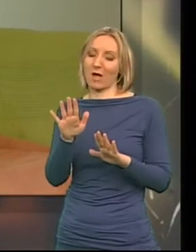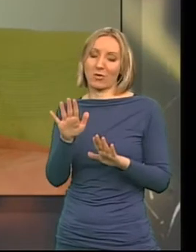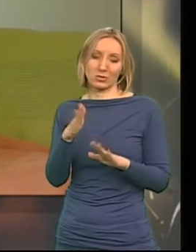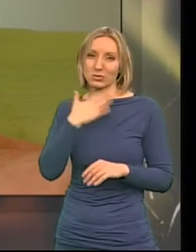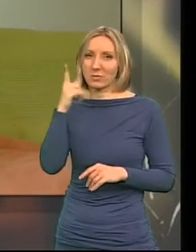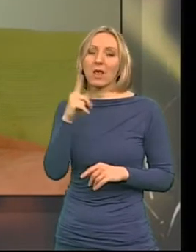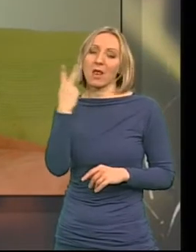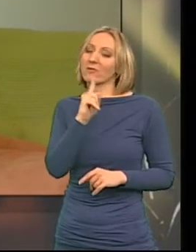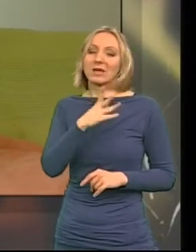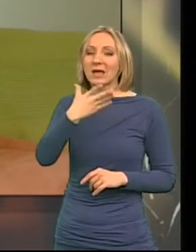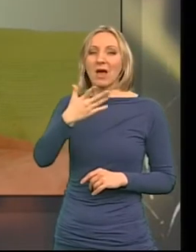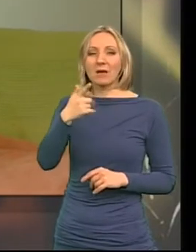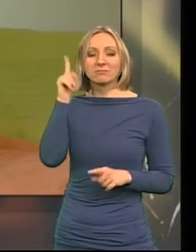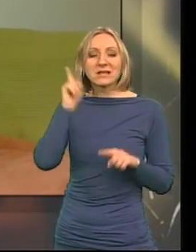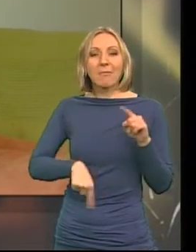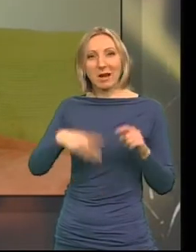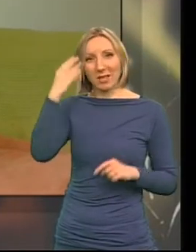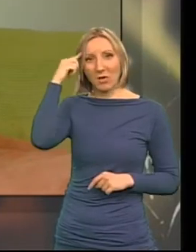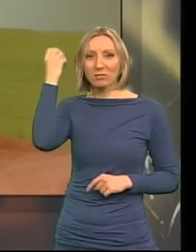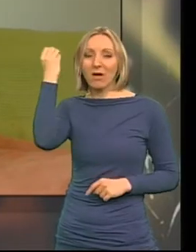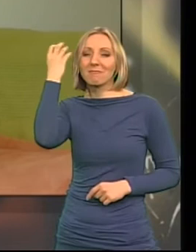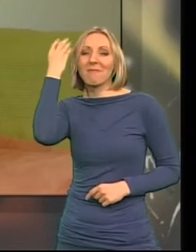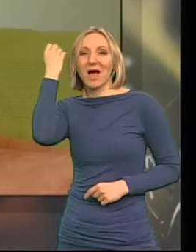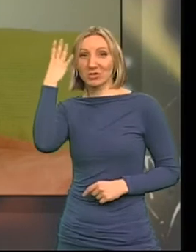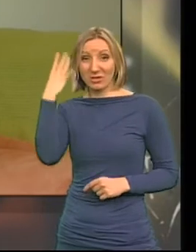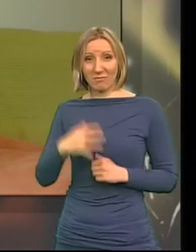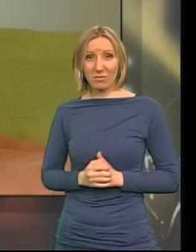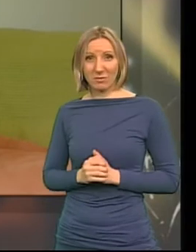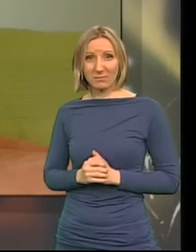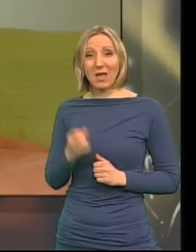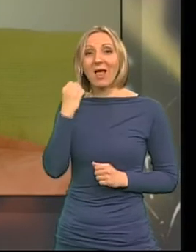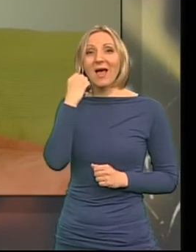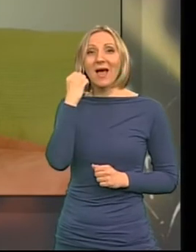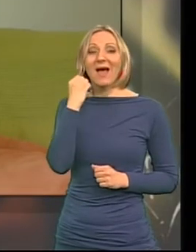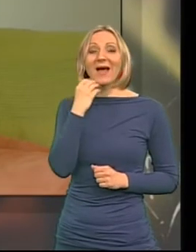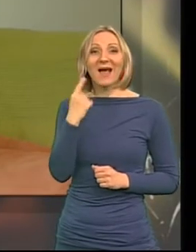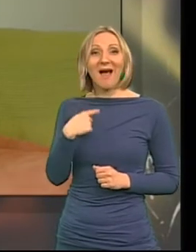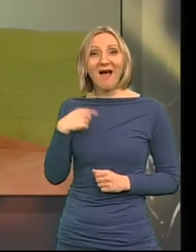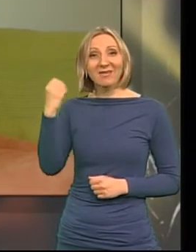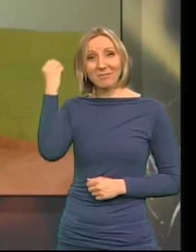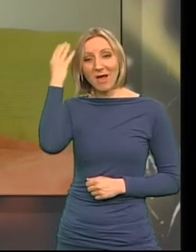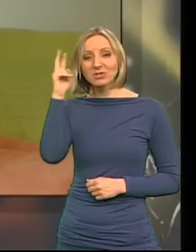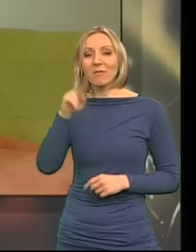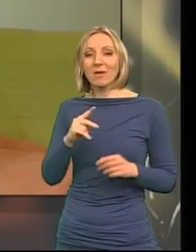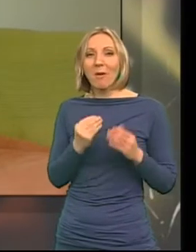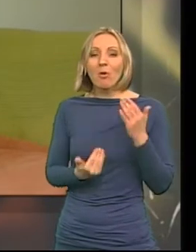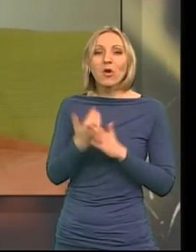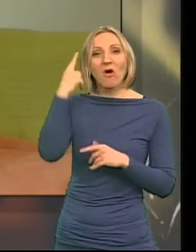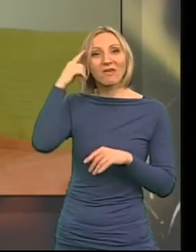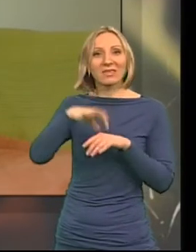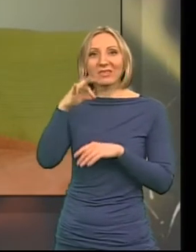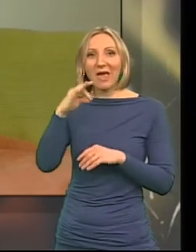zabranjeno da maštamo, jer čovek kad mašta onda uvek ima neke nove ideje, ima veću volju za